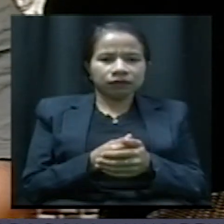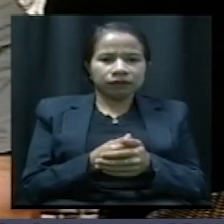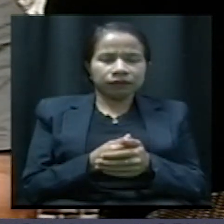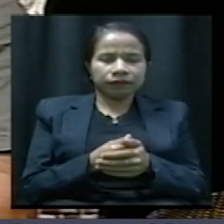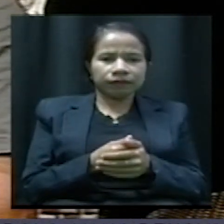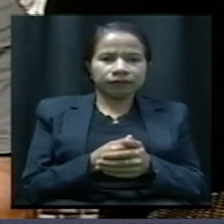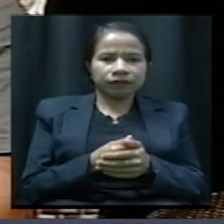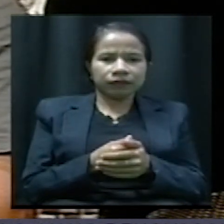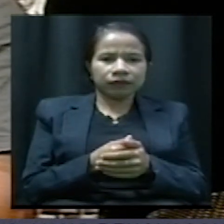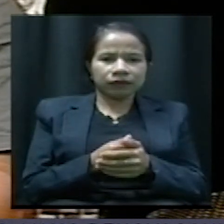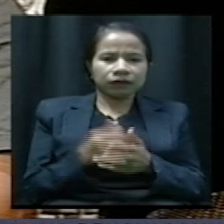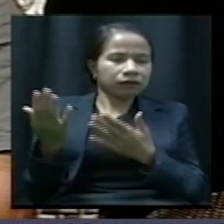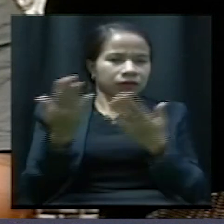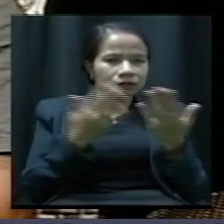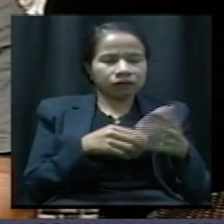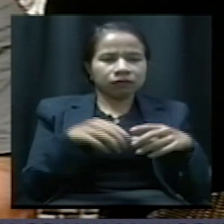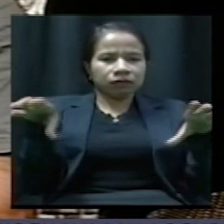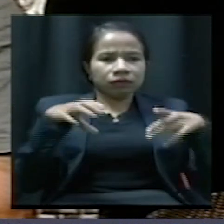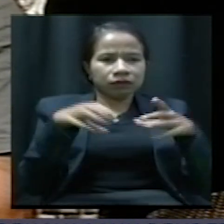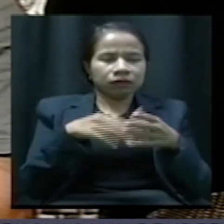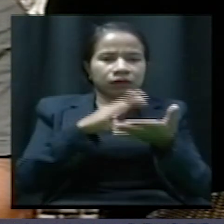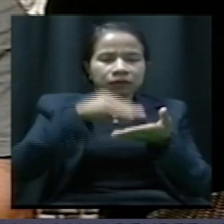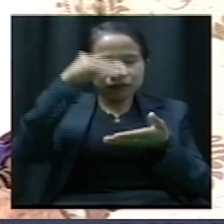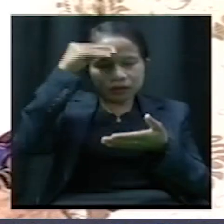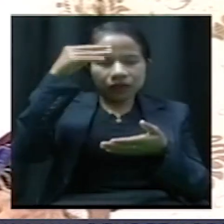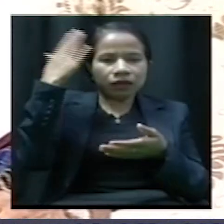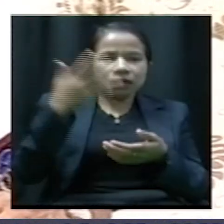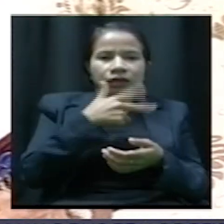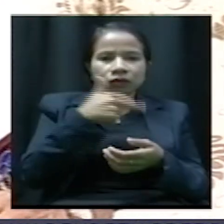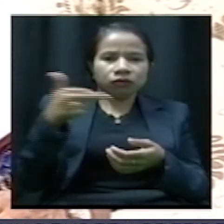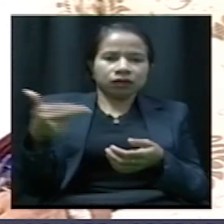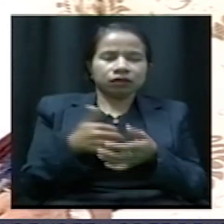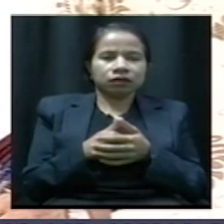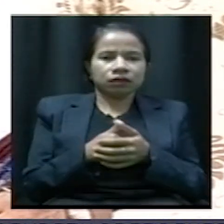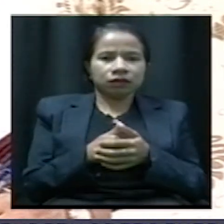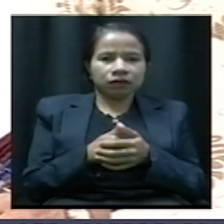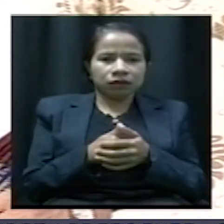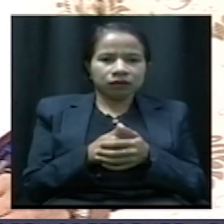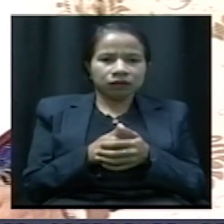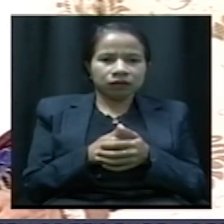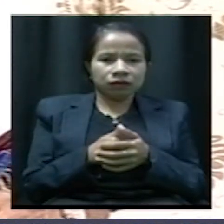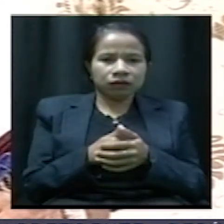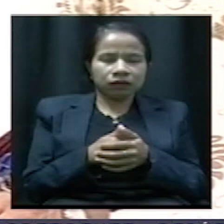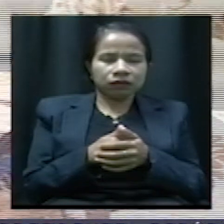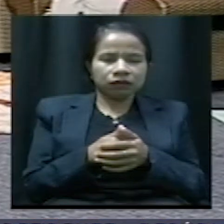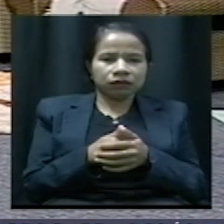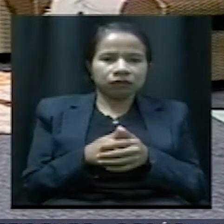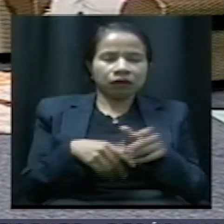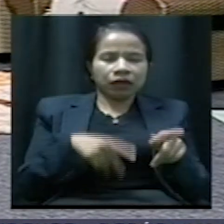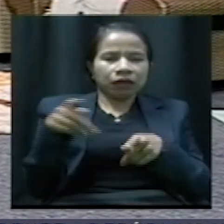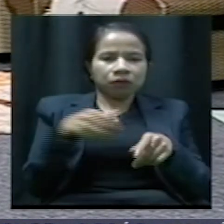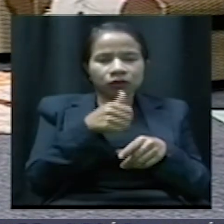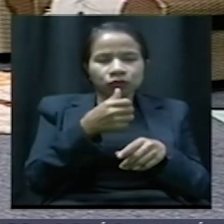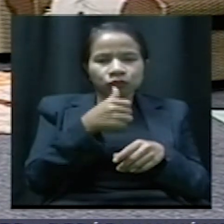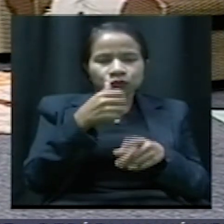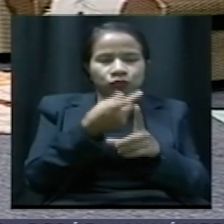aproximação idane ita harukan teknik balo ba aprende Indonesia balo agensi balo mayusi liur